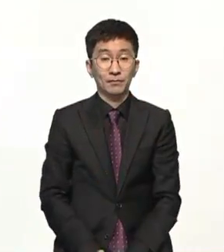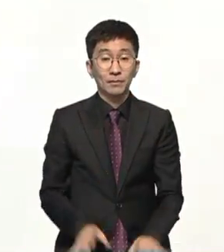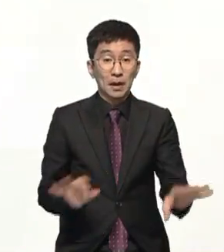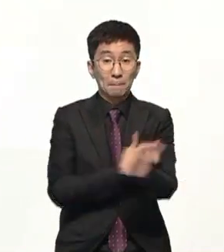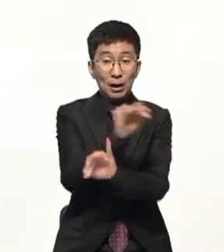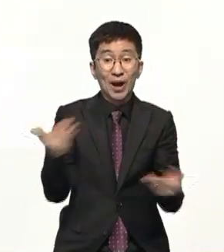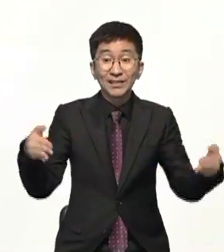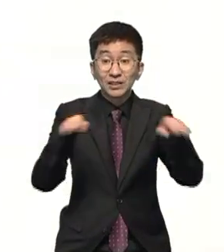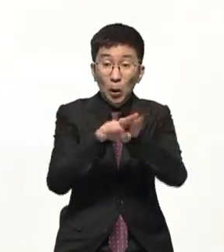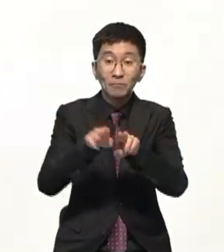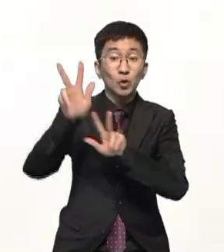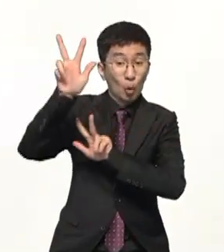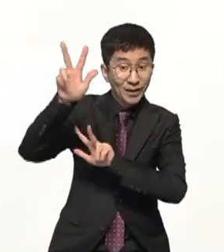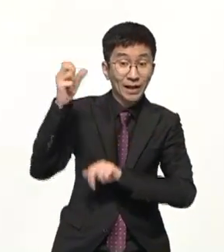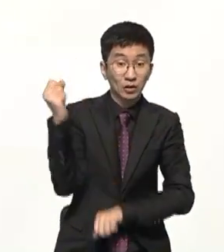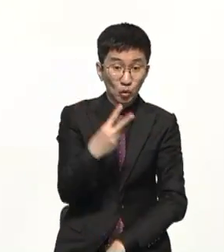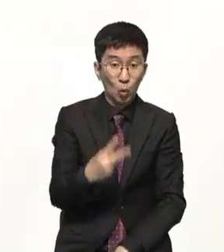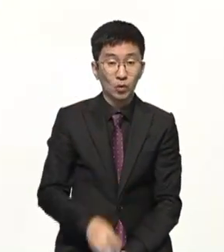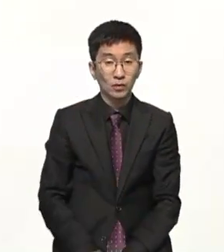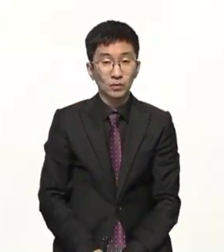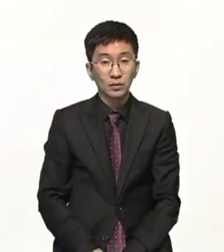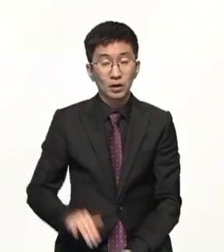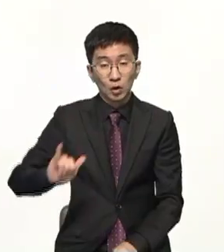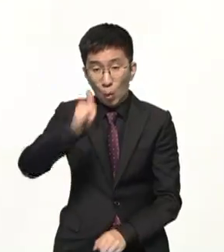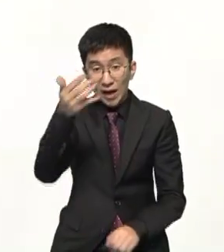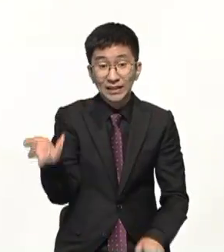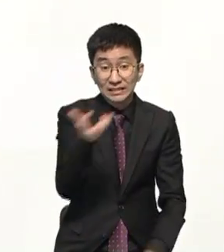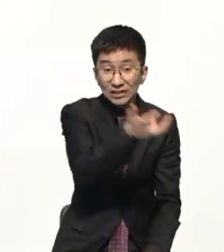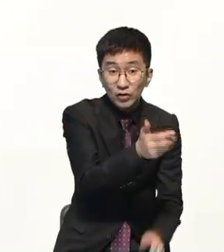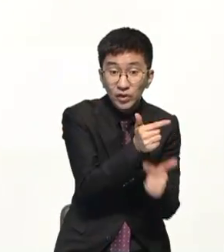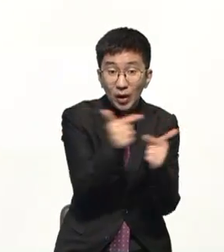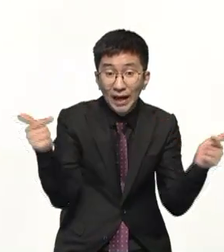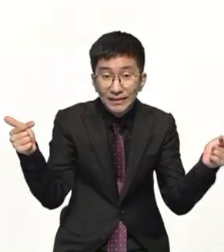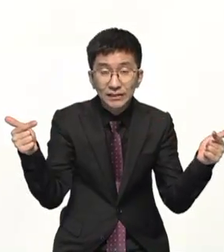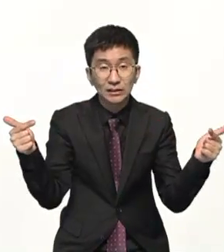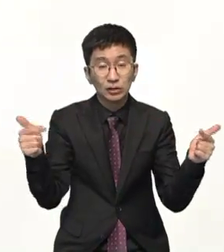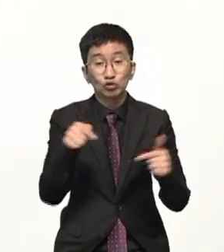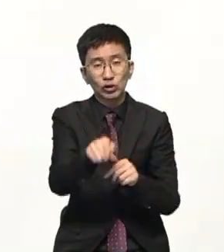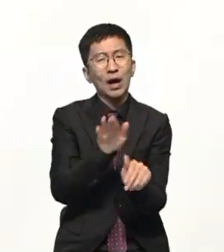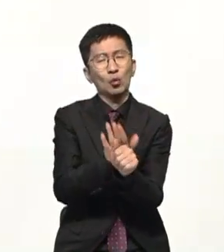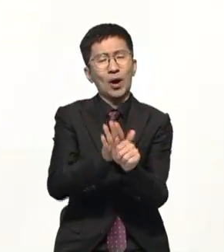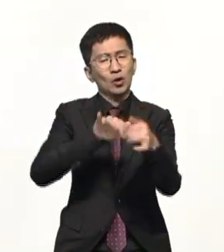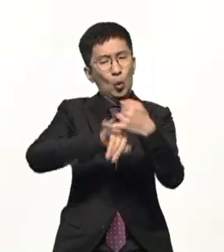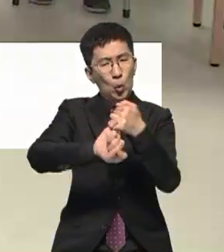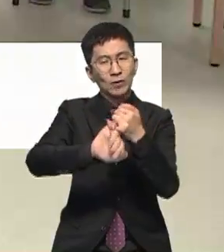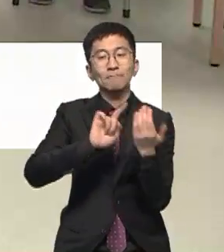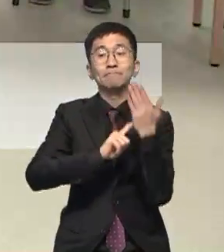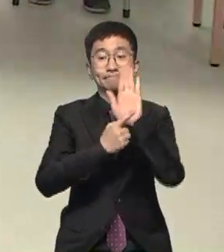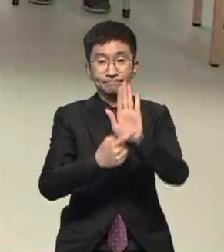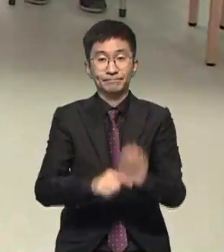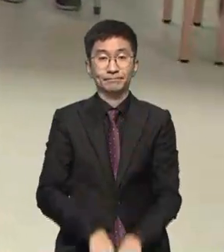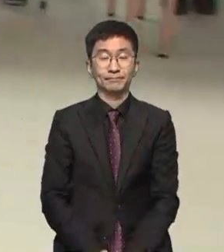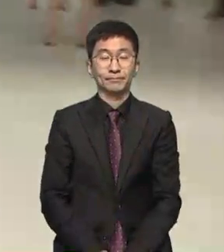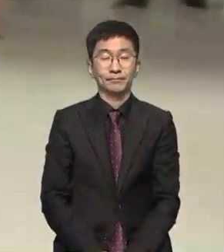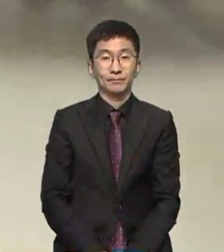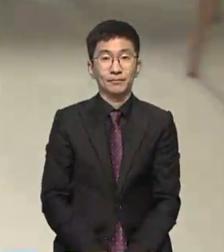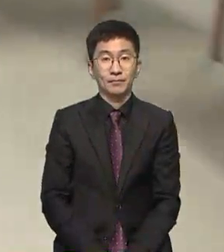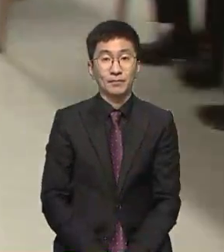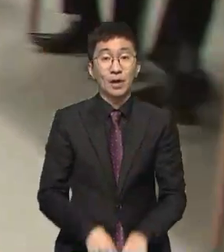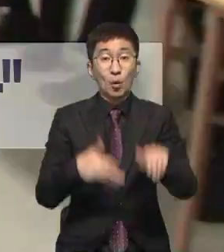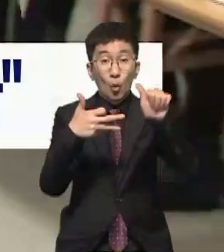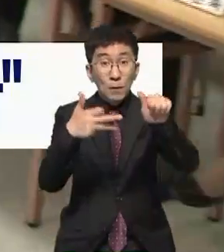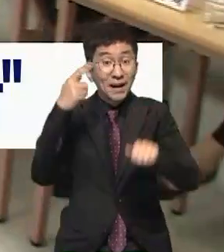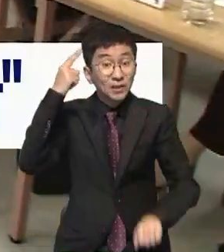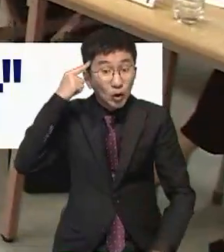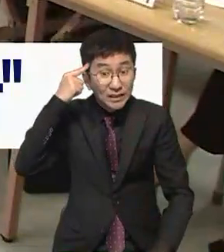공약이라든지 아니면 공항 이전 문제라든지 지역에서 역할을 하겠다는 의지를 밝혀왔습니다. 그러면서 5.18